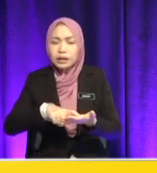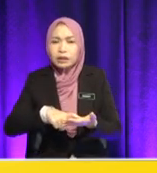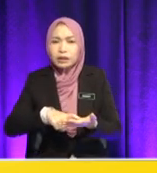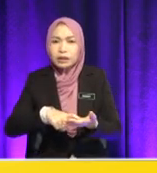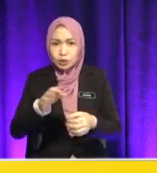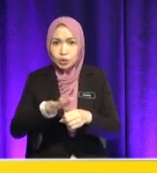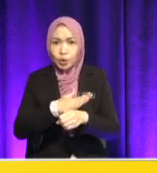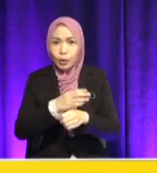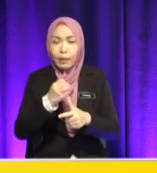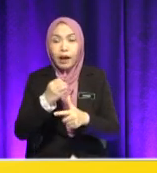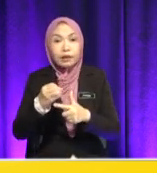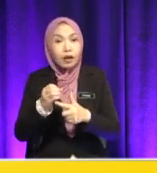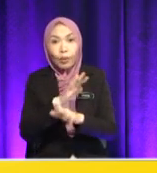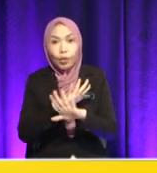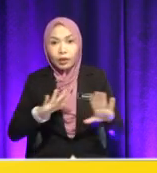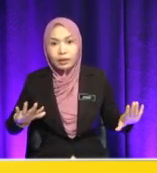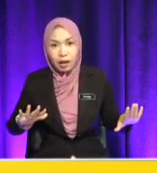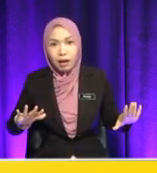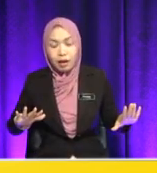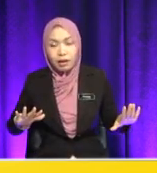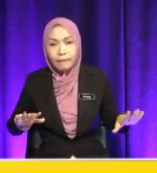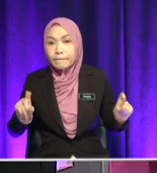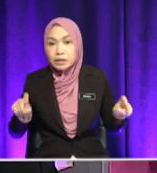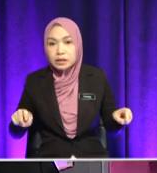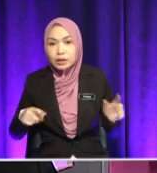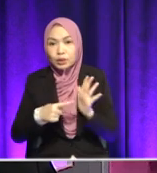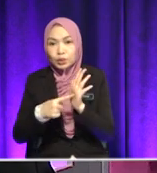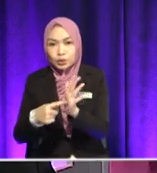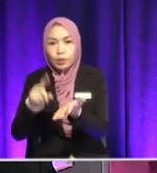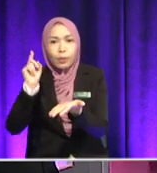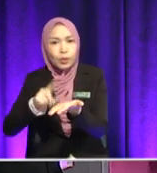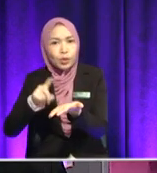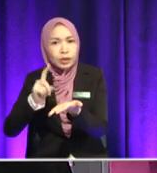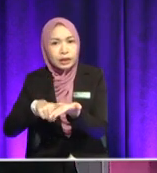tidak putih Buktinya adalah